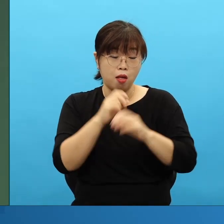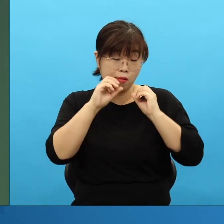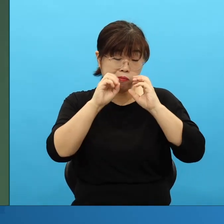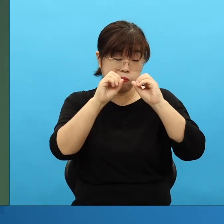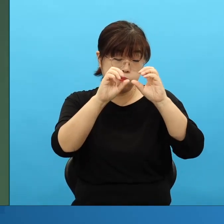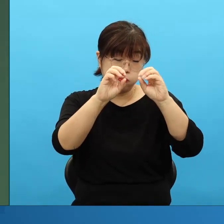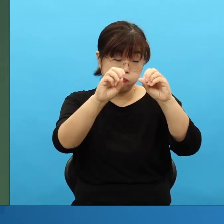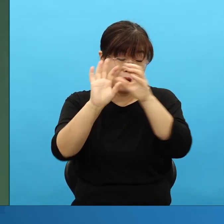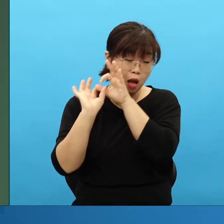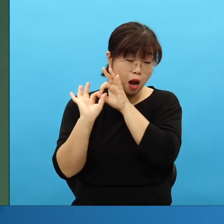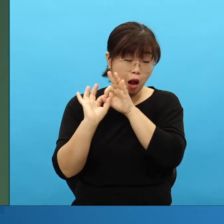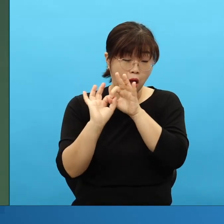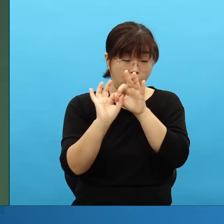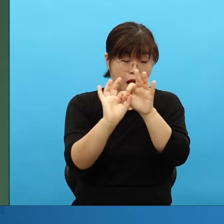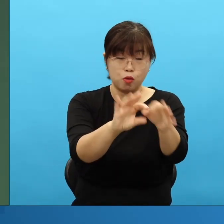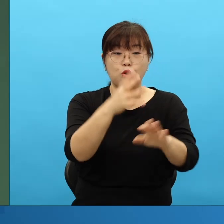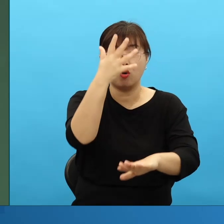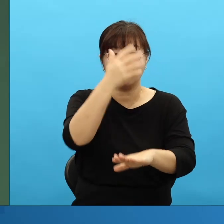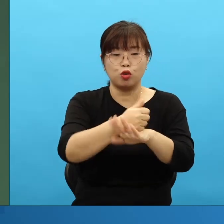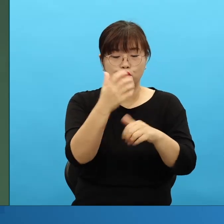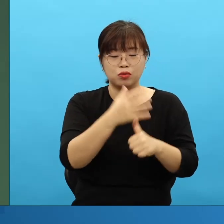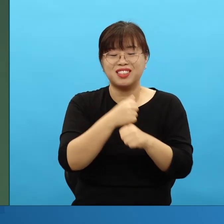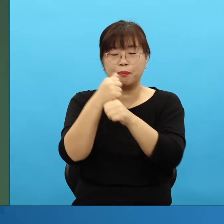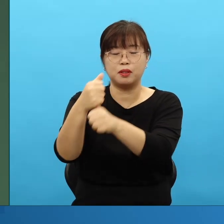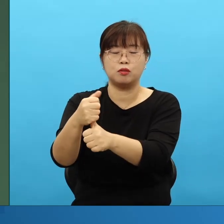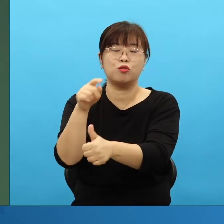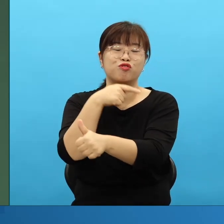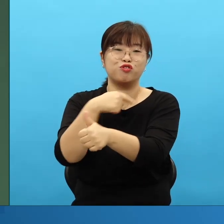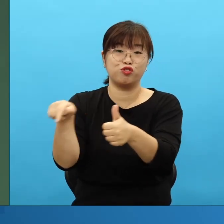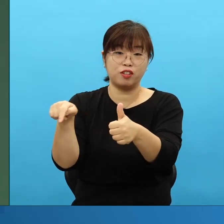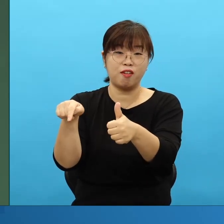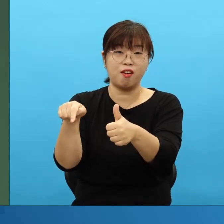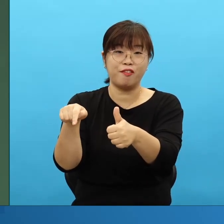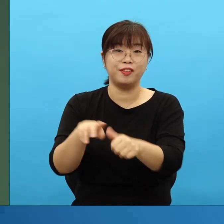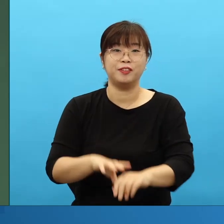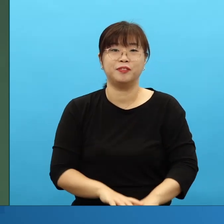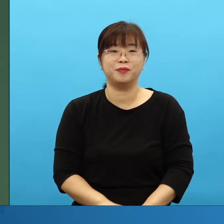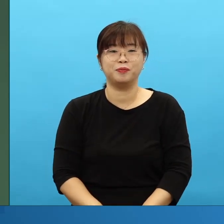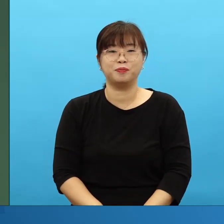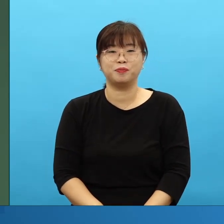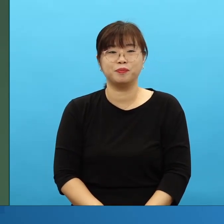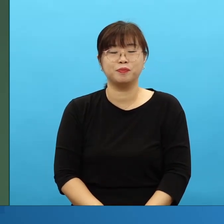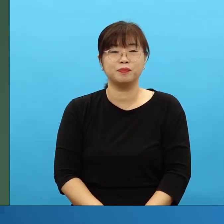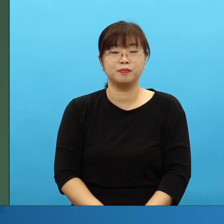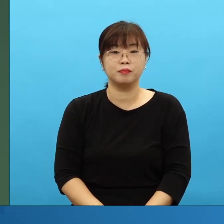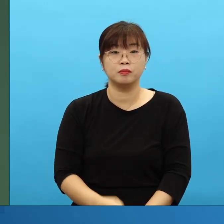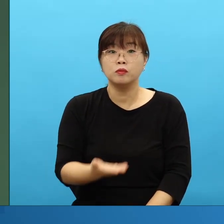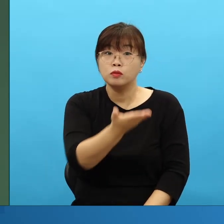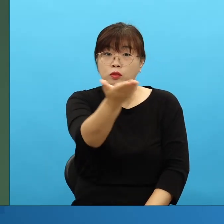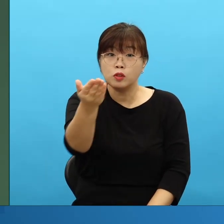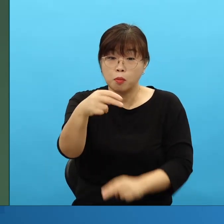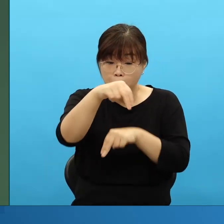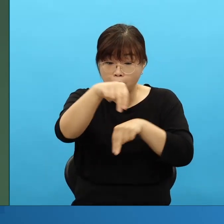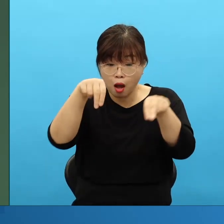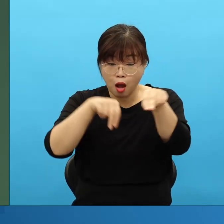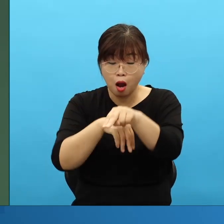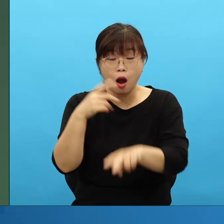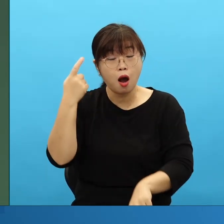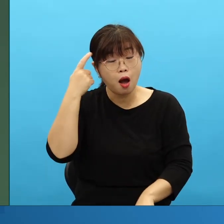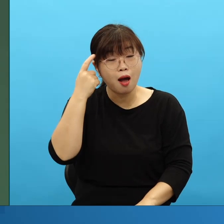벌어지면은 여러분은 어떻게 하겠습니까? What would you have done when, if you were to be faced with this kind of situation? 막 거의